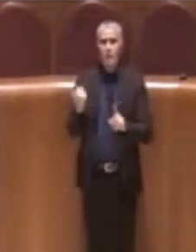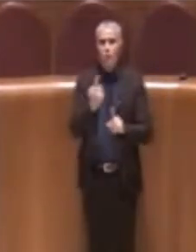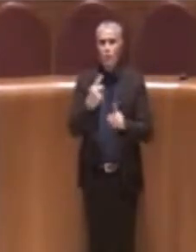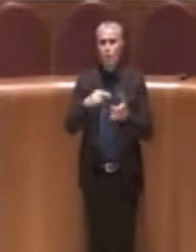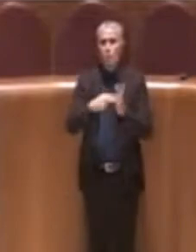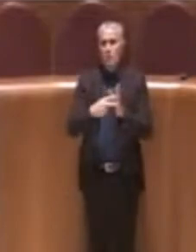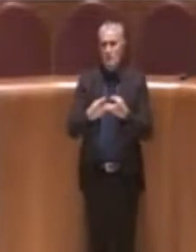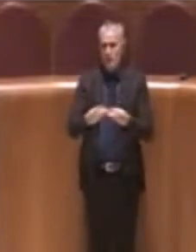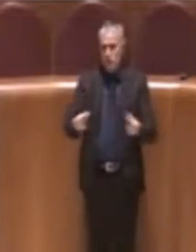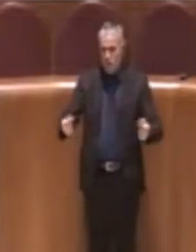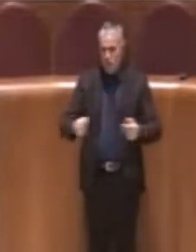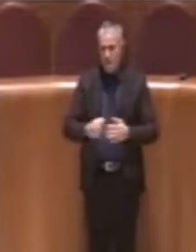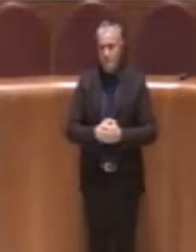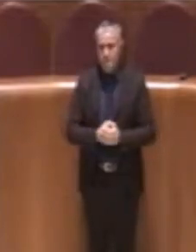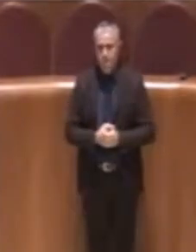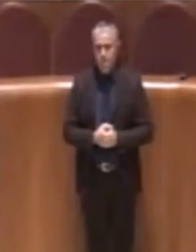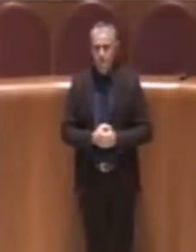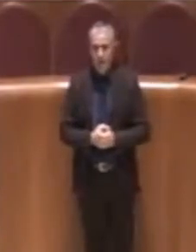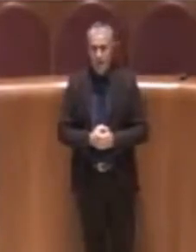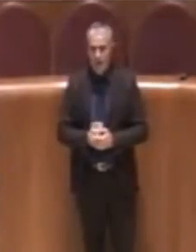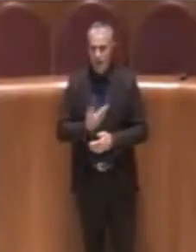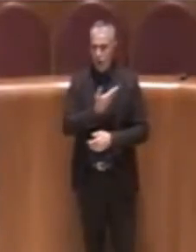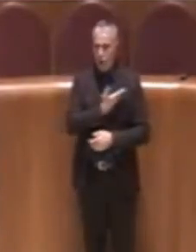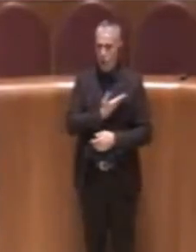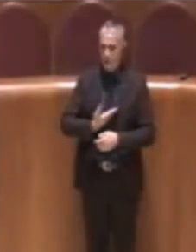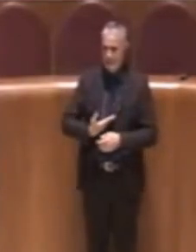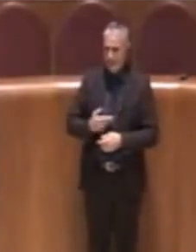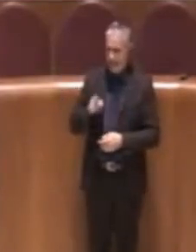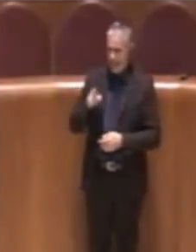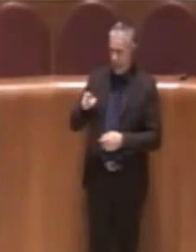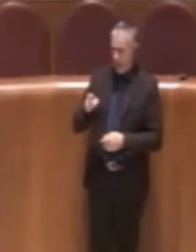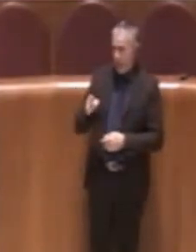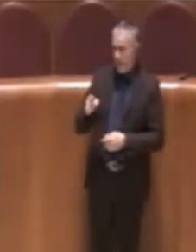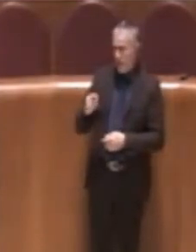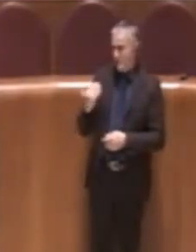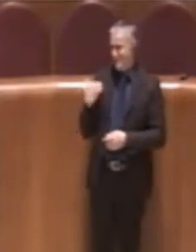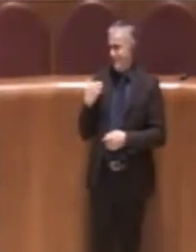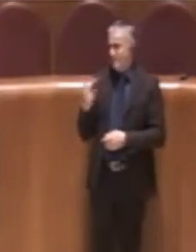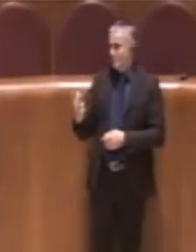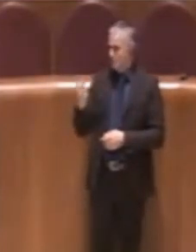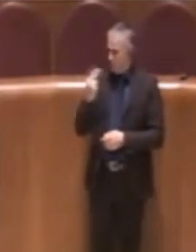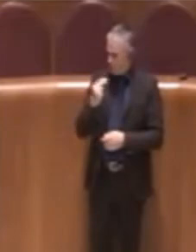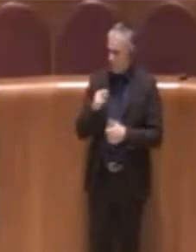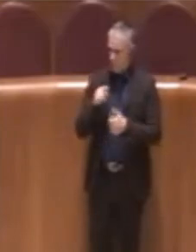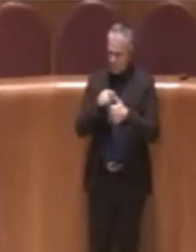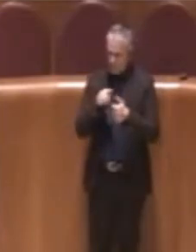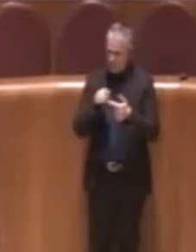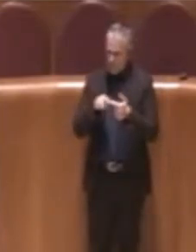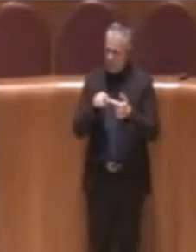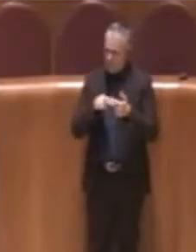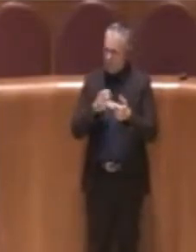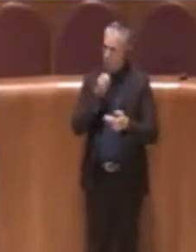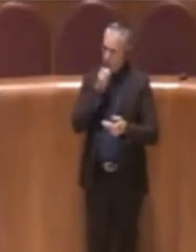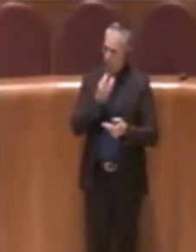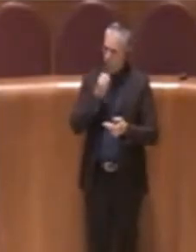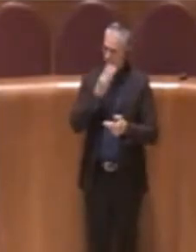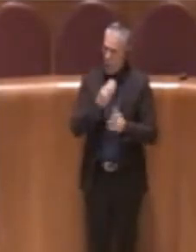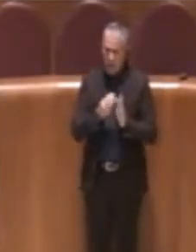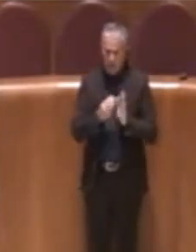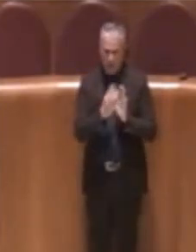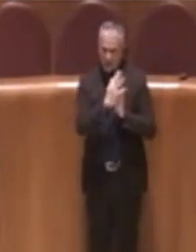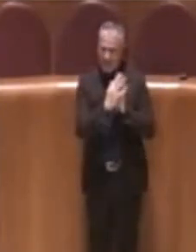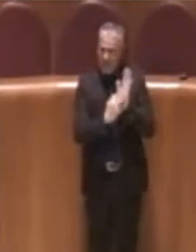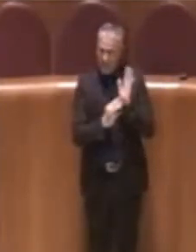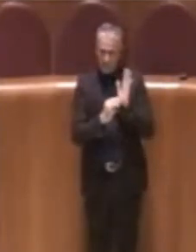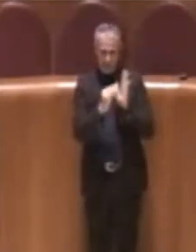Onorato ha giustamente evidenziato alcune buone intenti che sono dentro la delibera e che poi